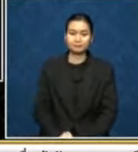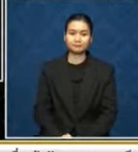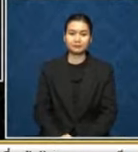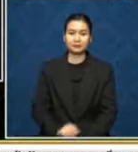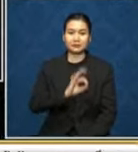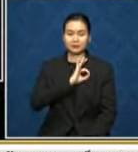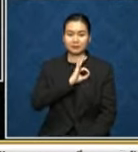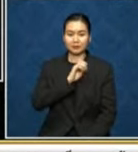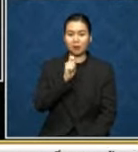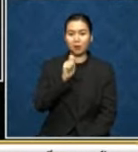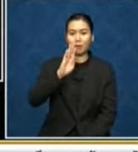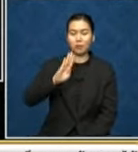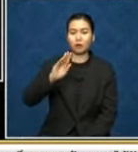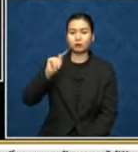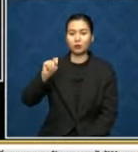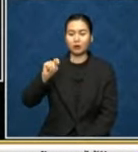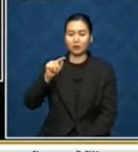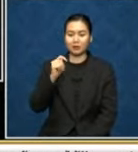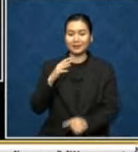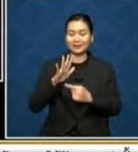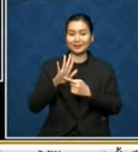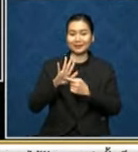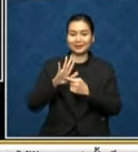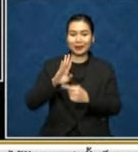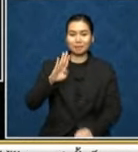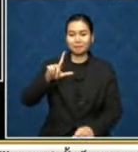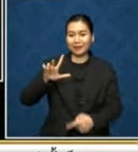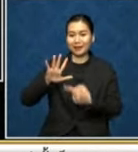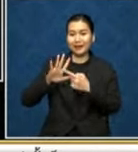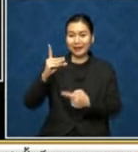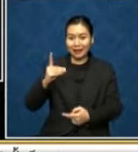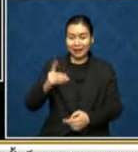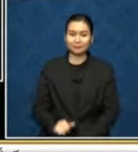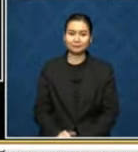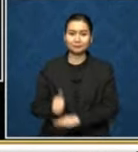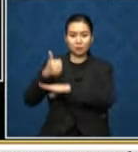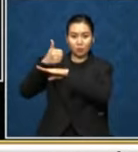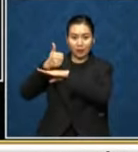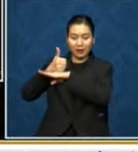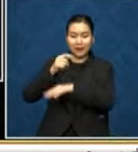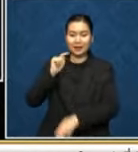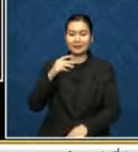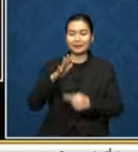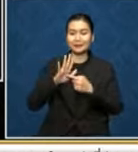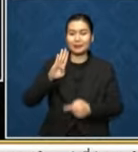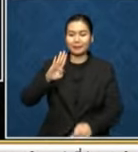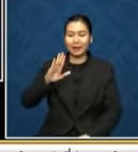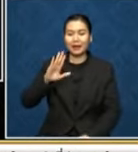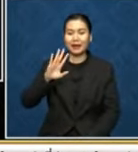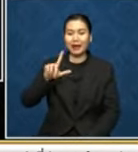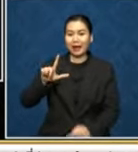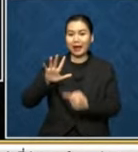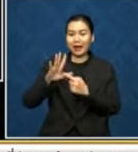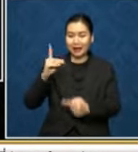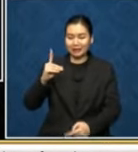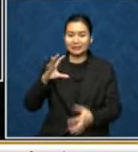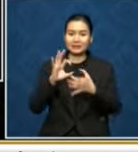มาชิกอบต.ทับลาดแล้วก็คุณโกเมศเพชรโกมลครับกำนันตำบลทับลาดจังหวัดสระแก้วครับเรื่องช้าง